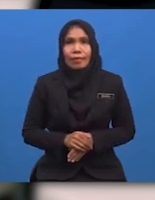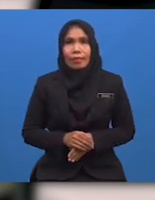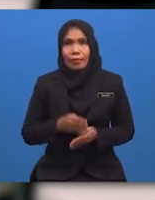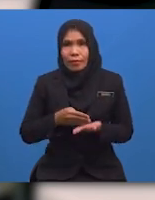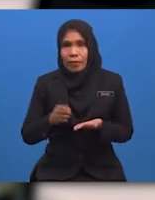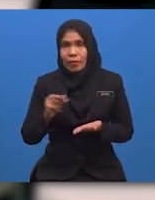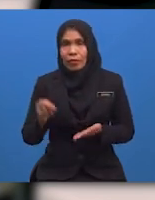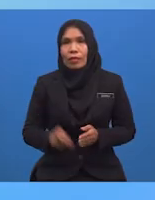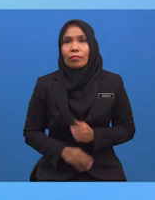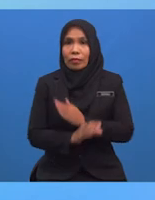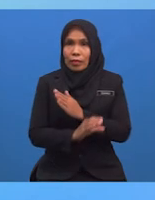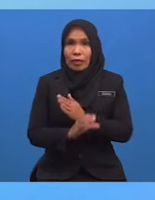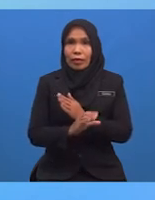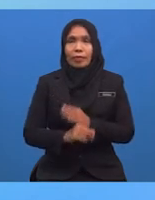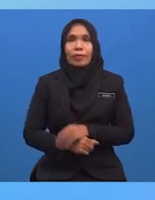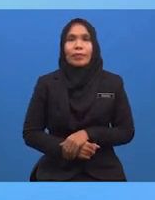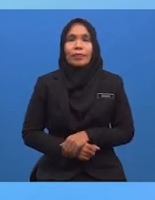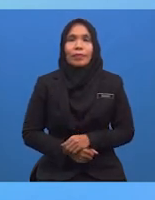belanjawan negara.